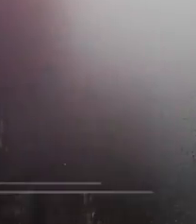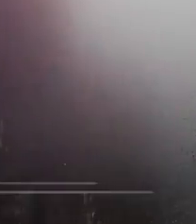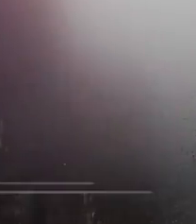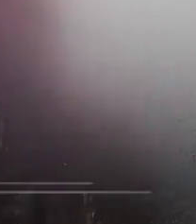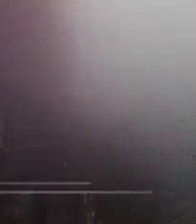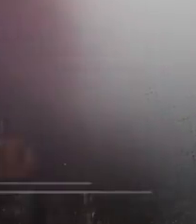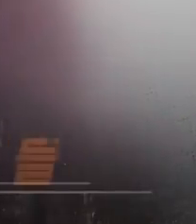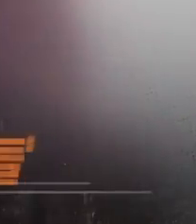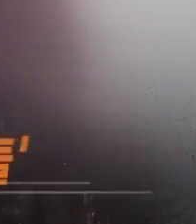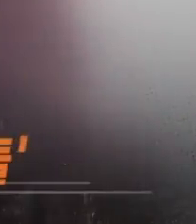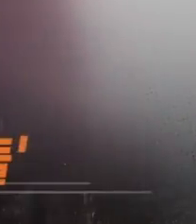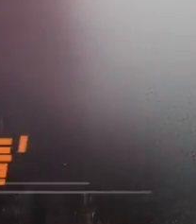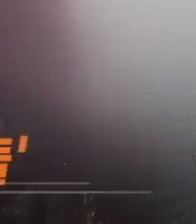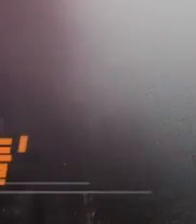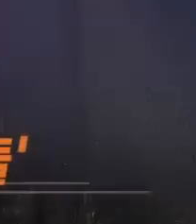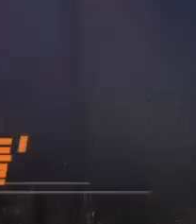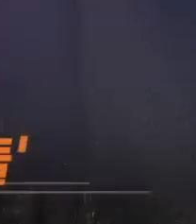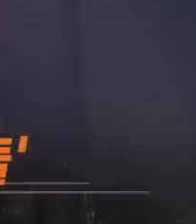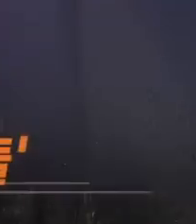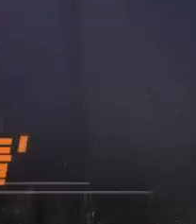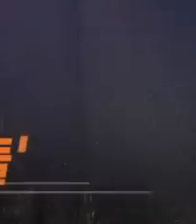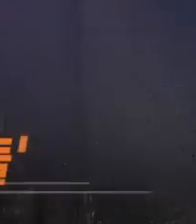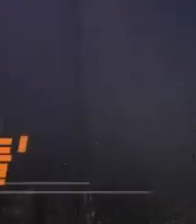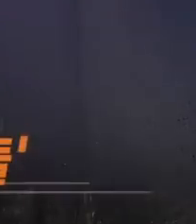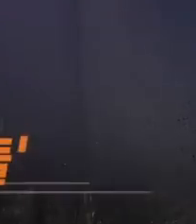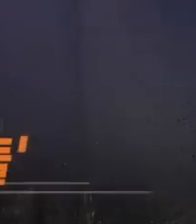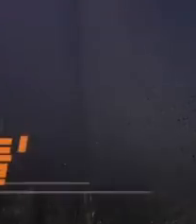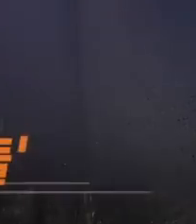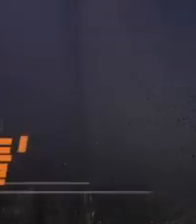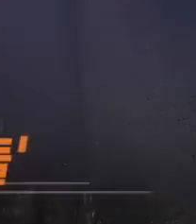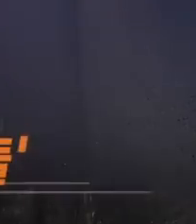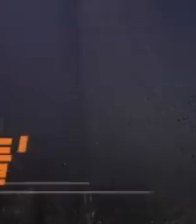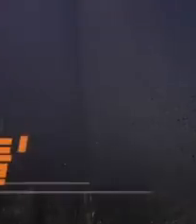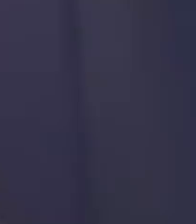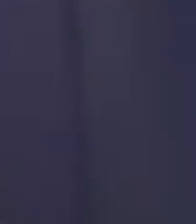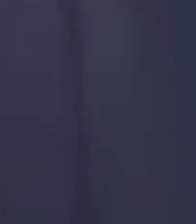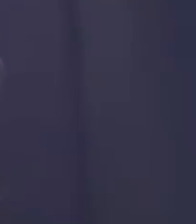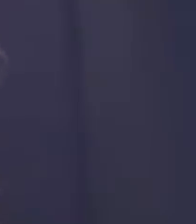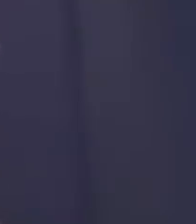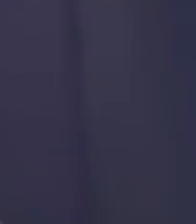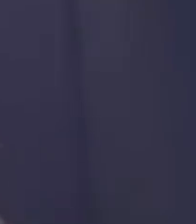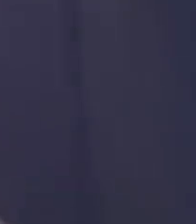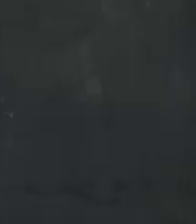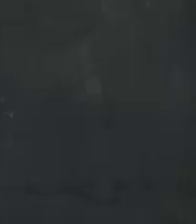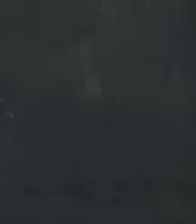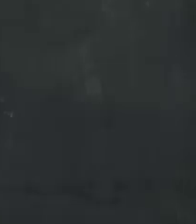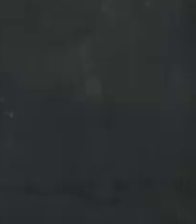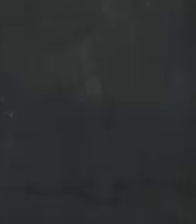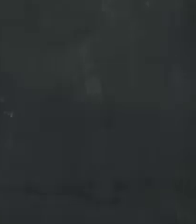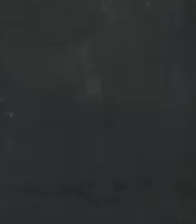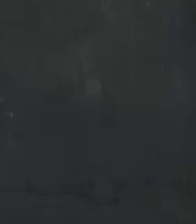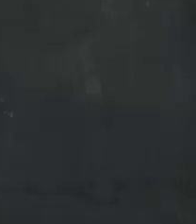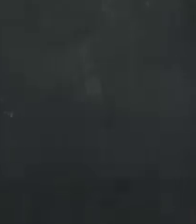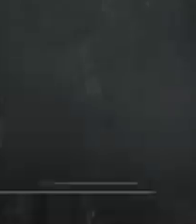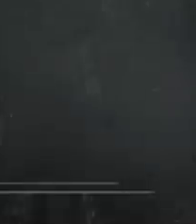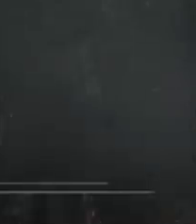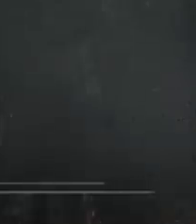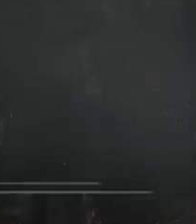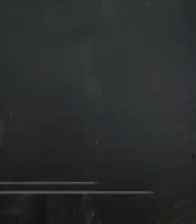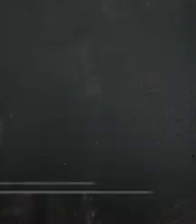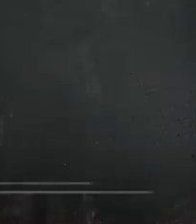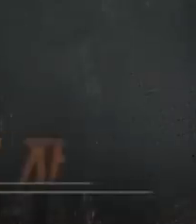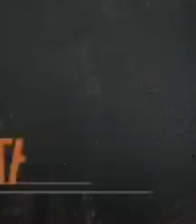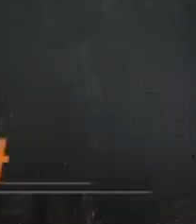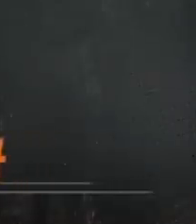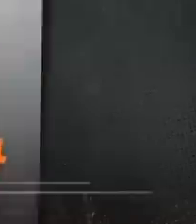12년 동안 학교폭력을 당한 사실을 고백한 표예림 씨 사건 가해자들의 신상이 공개됐습니다. 자신을 표 씨의